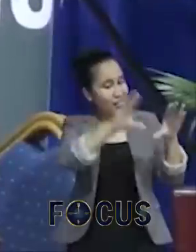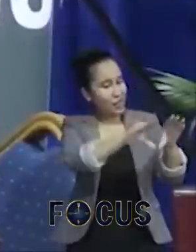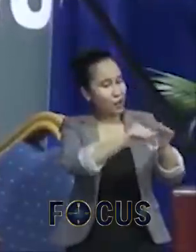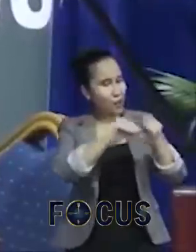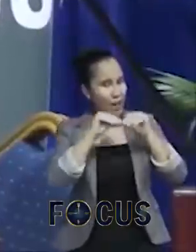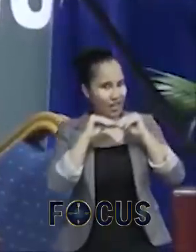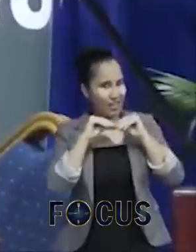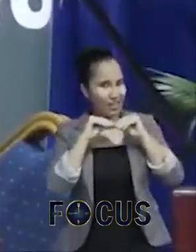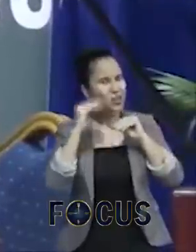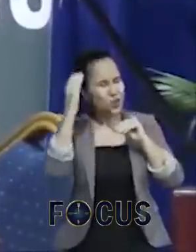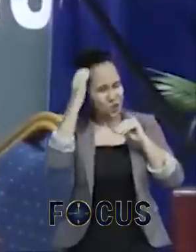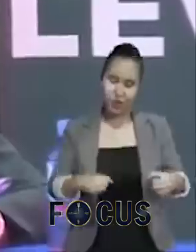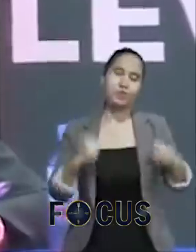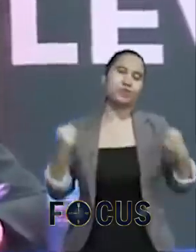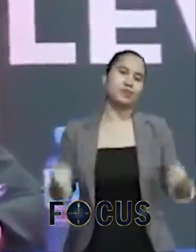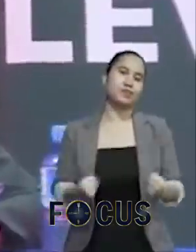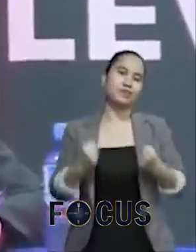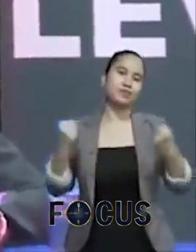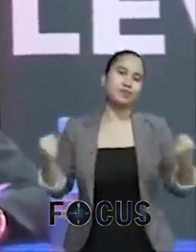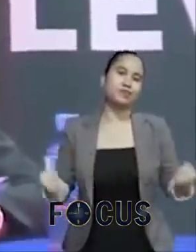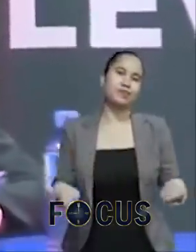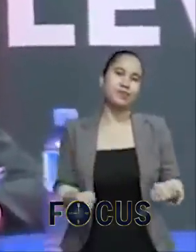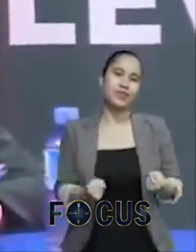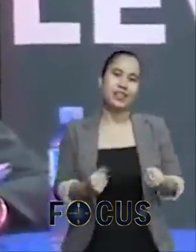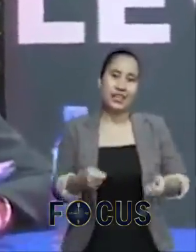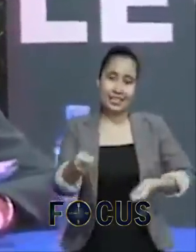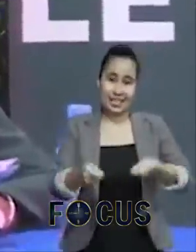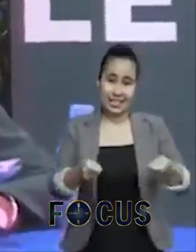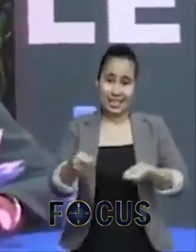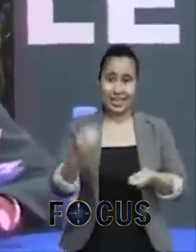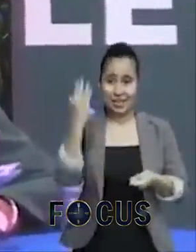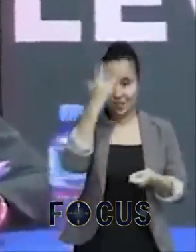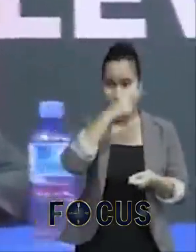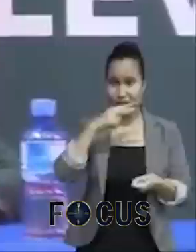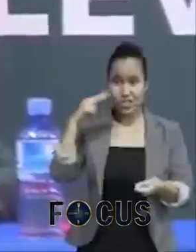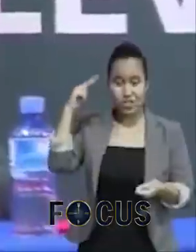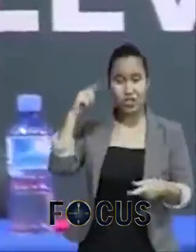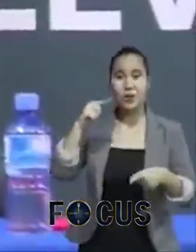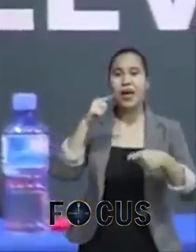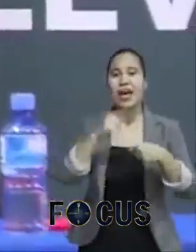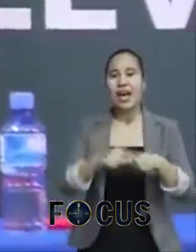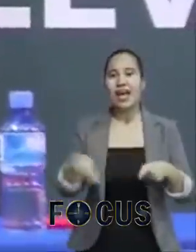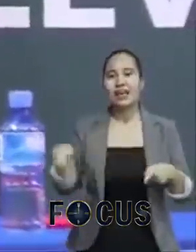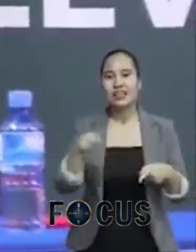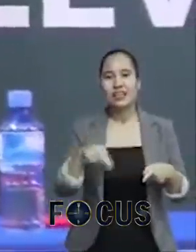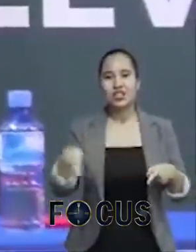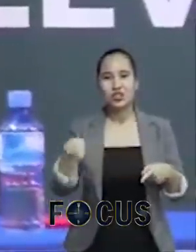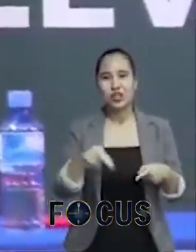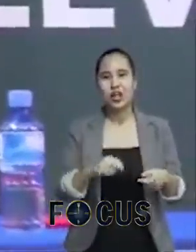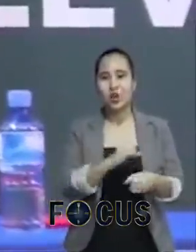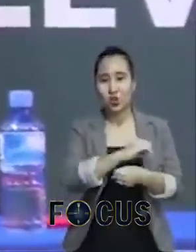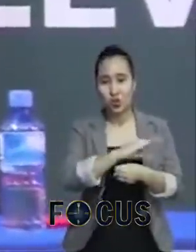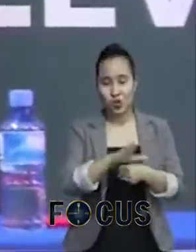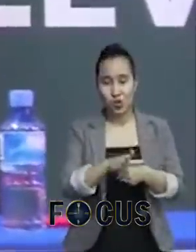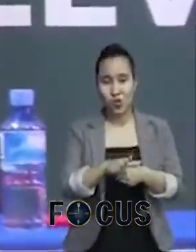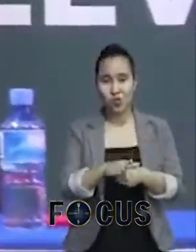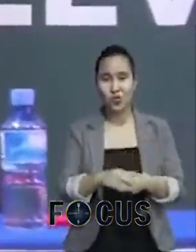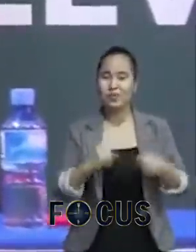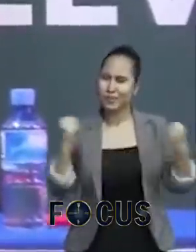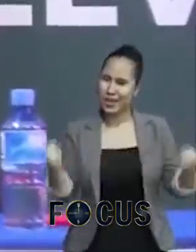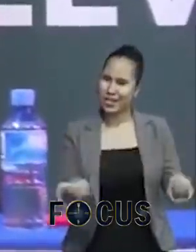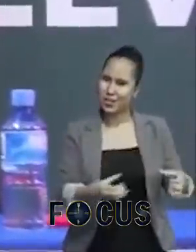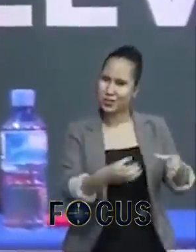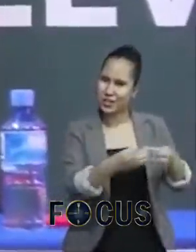bij u bekend zijn. De regering van de Republiek Suriname en het Nationaal COVID Management Team hebben het